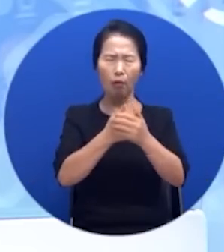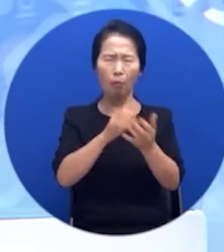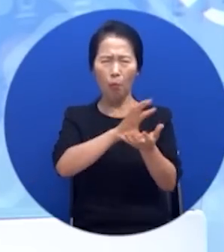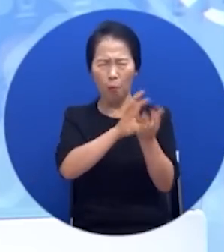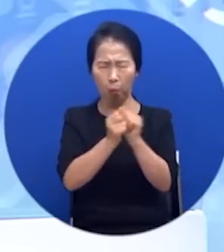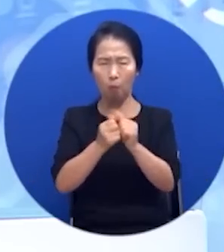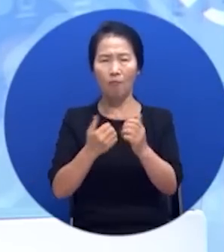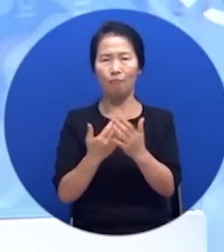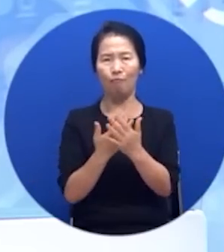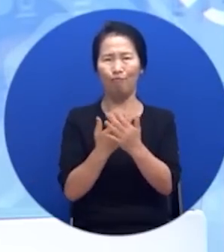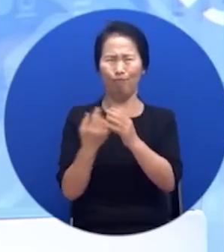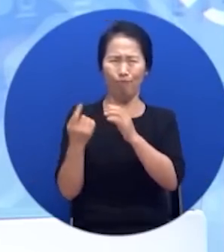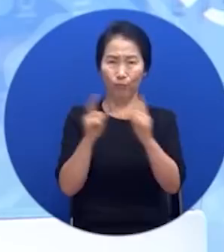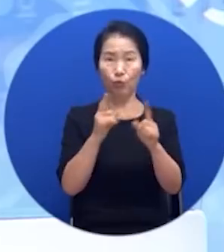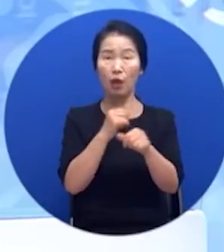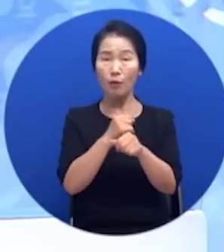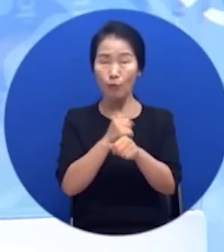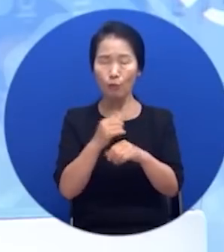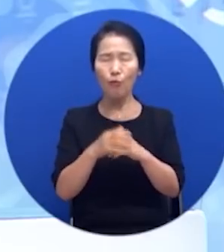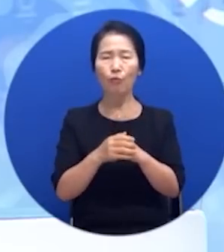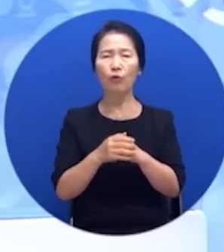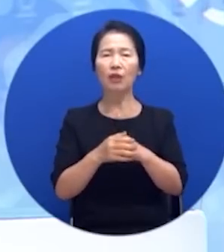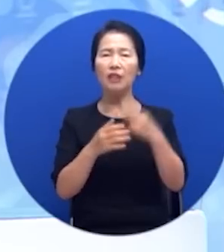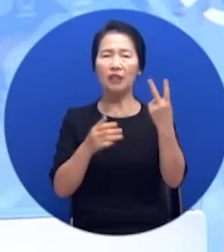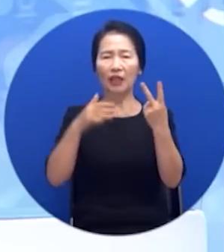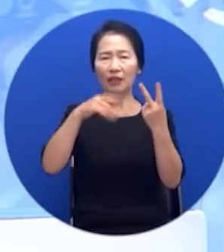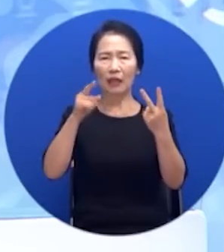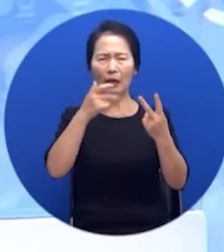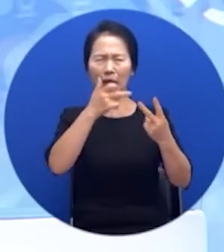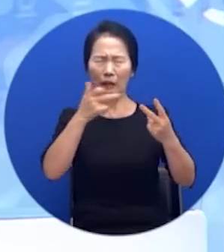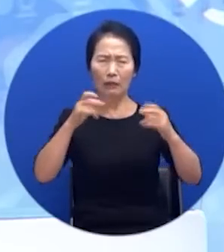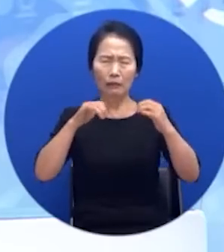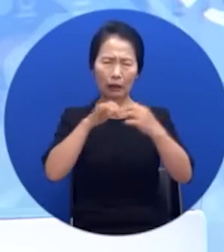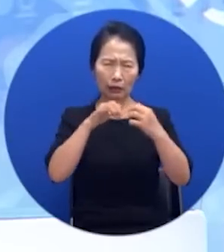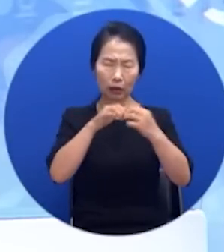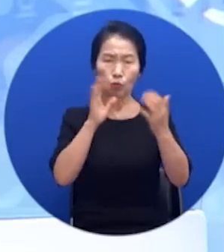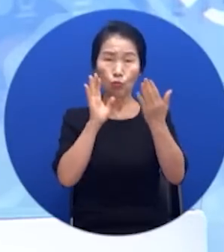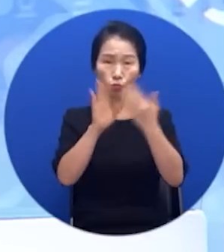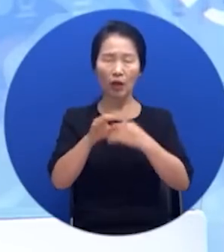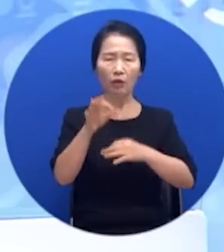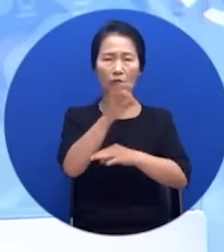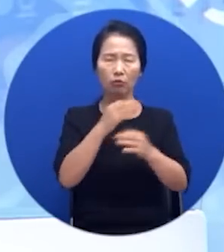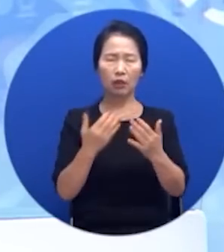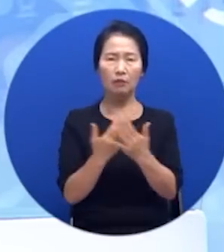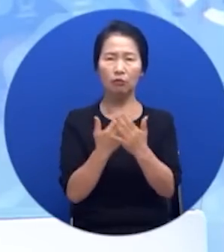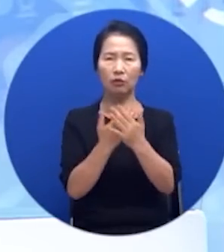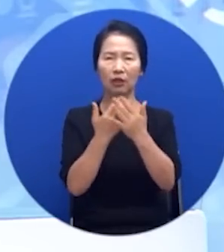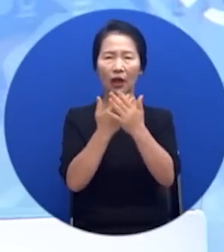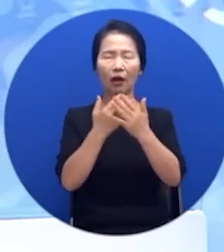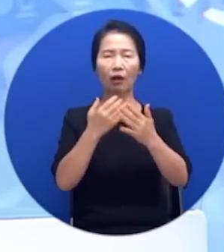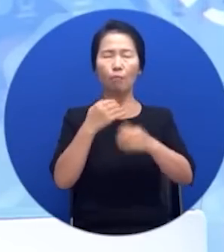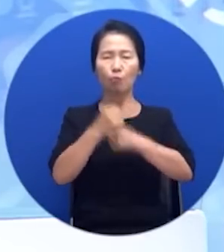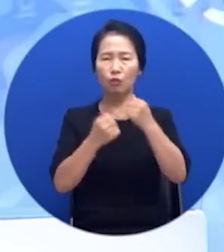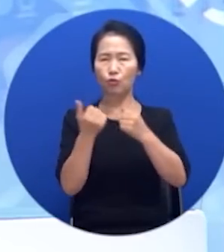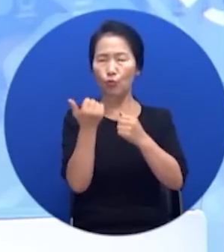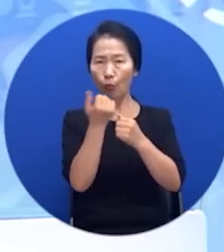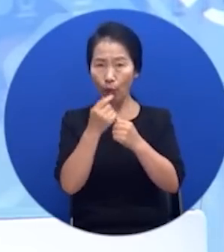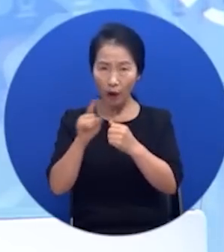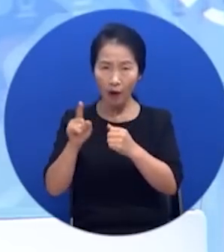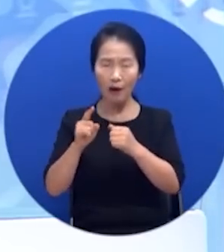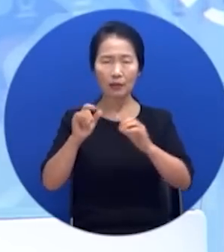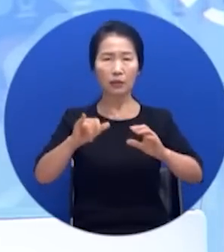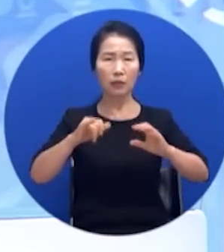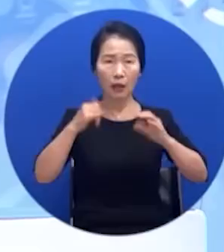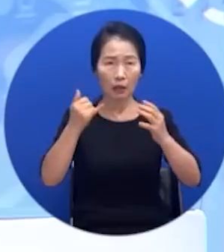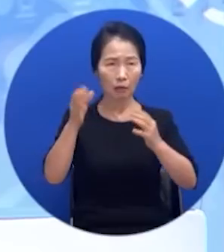부흥했고, 우리나라가 2차 세계대전 이후 경제성장과 민주화를 세계에서 가장 빠르게 이뤄낼